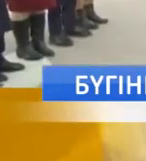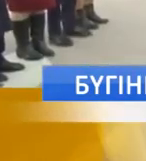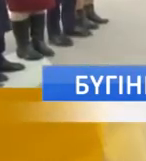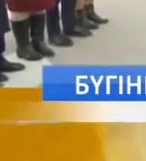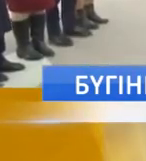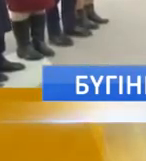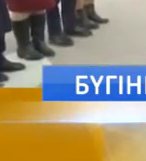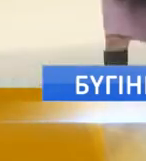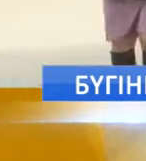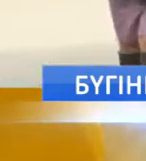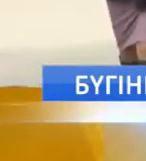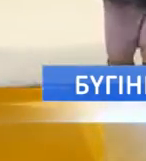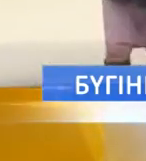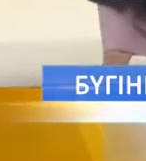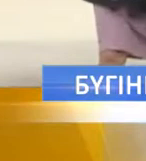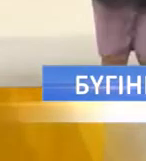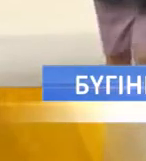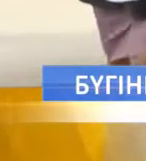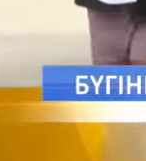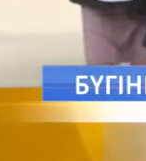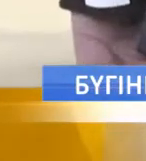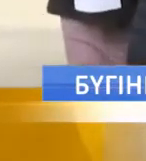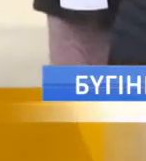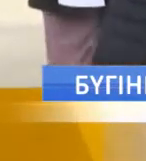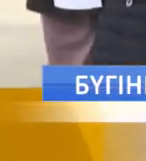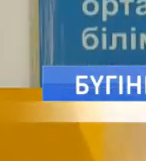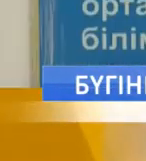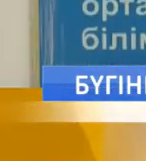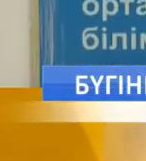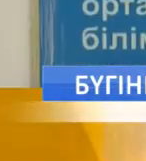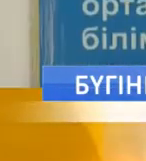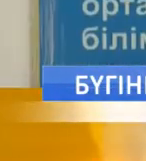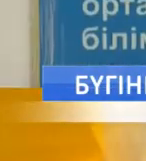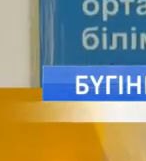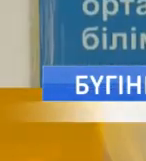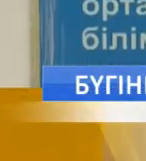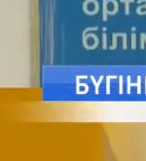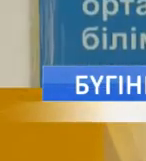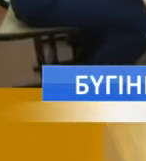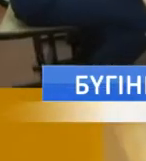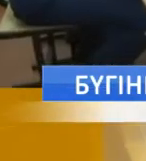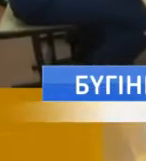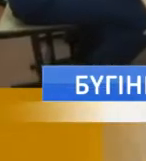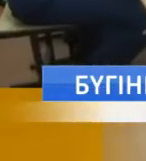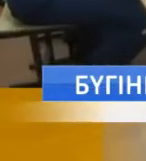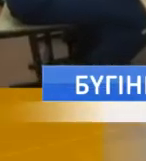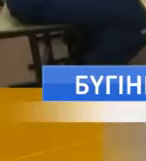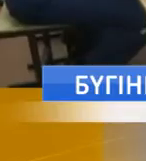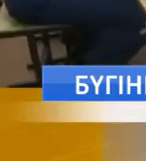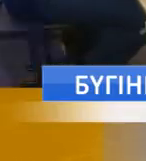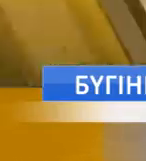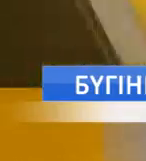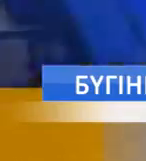Жас ғалымдардың табысы. Талғарлық Жансая Бегайдарова мен Үміт Әліппаева халықаралық ғылыми жобалар конференциясынан жеңіспен